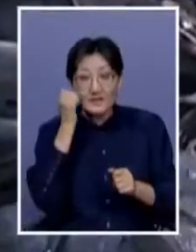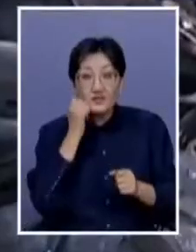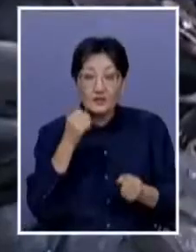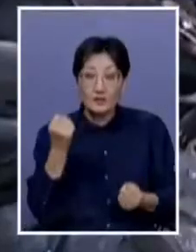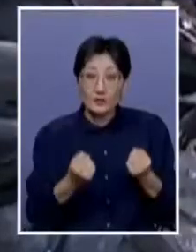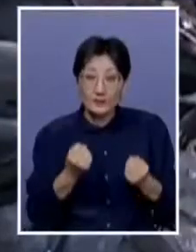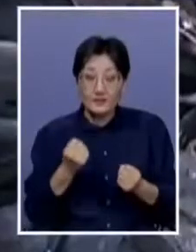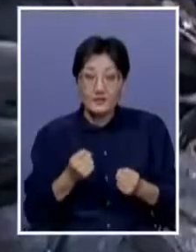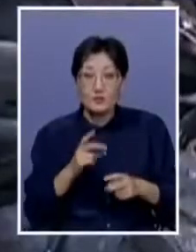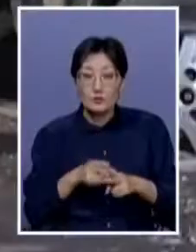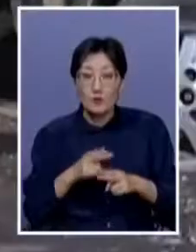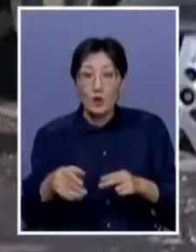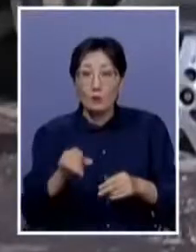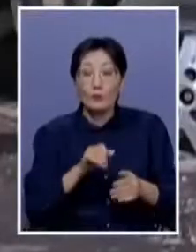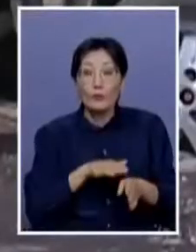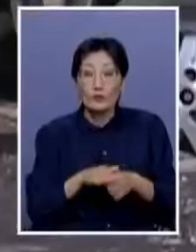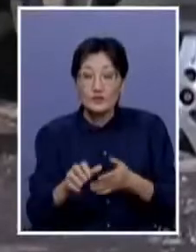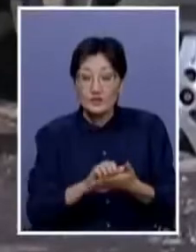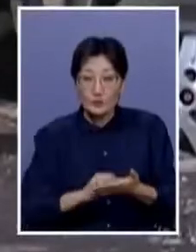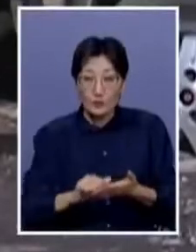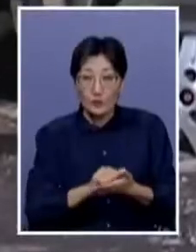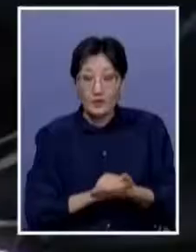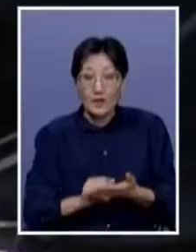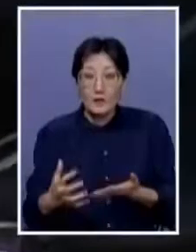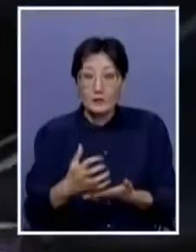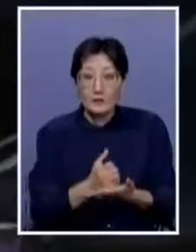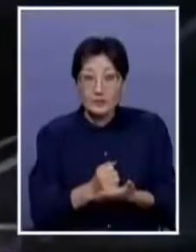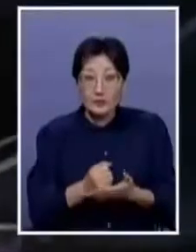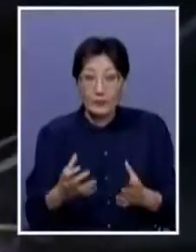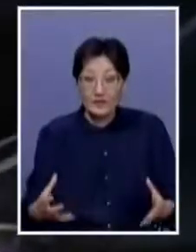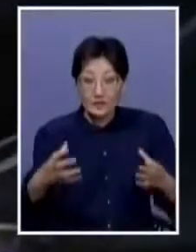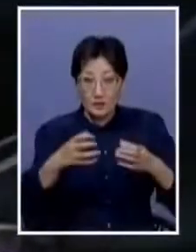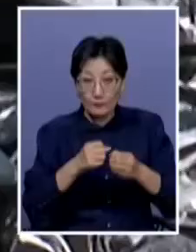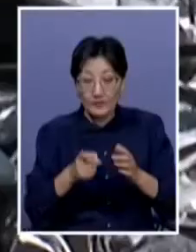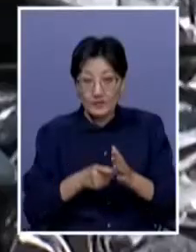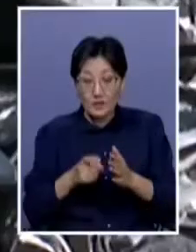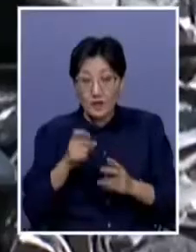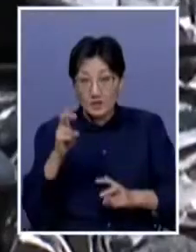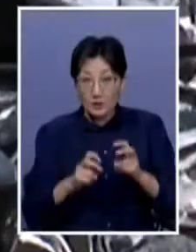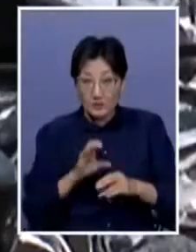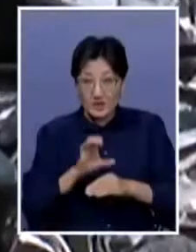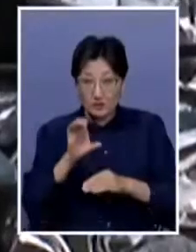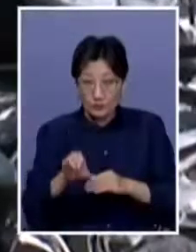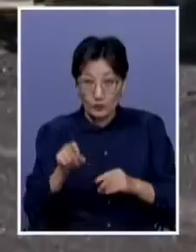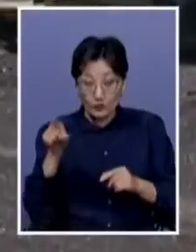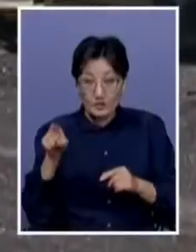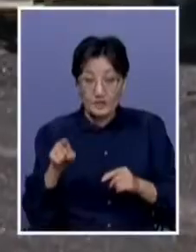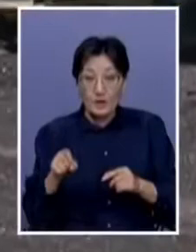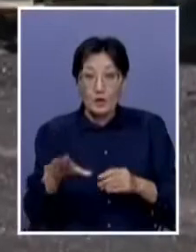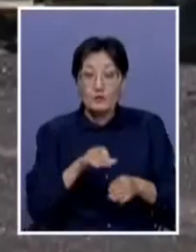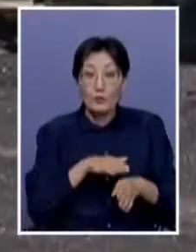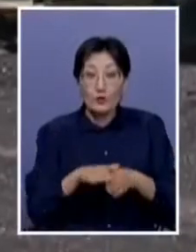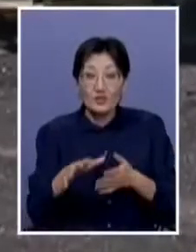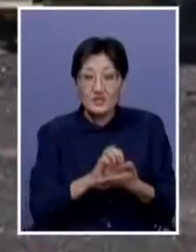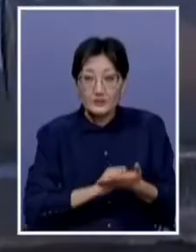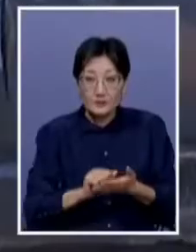темір терсектің түгел көзі жойылады. Арнайы текшелеп жиналған мына түйіншектер Қарағандыдағы зауытқа жіберіледі. Ол жақта түгі қалмай